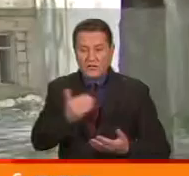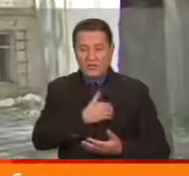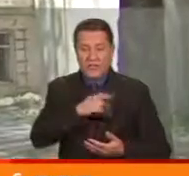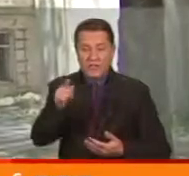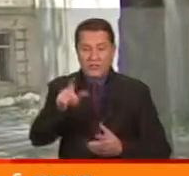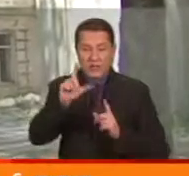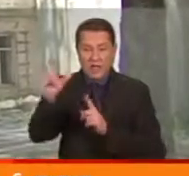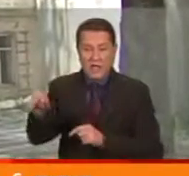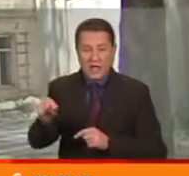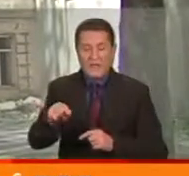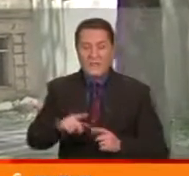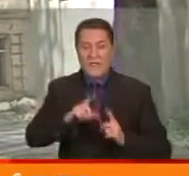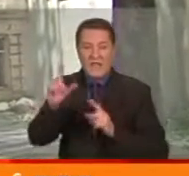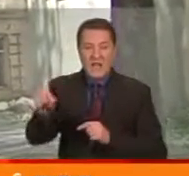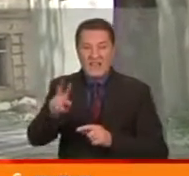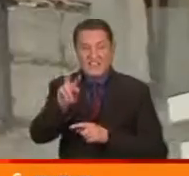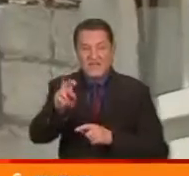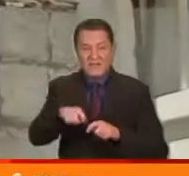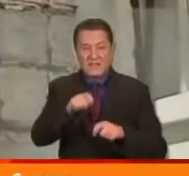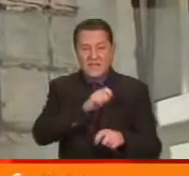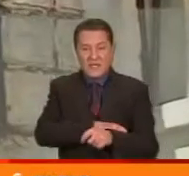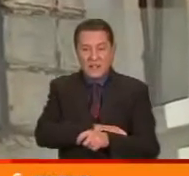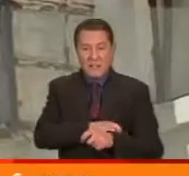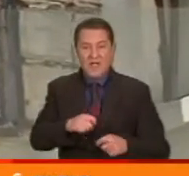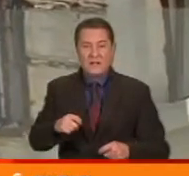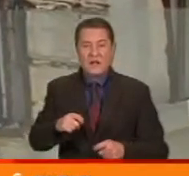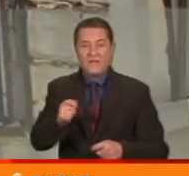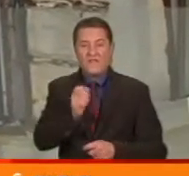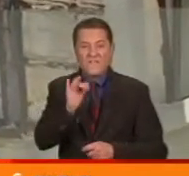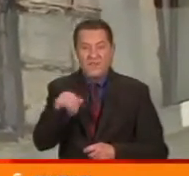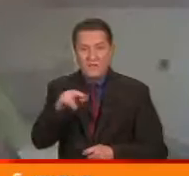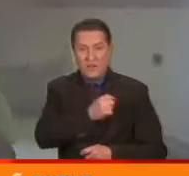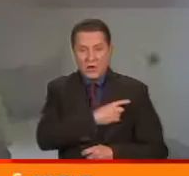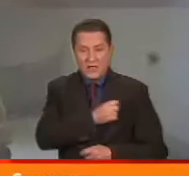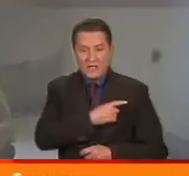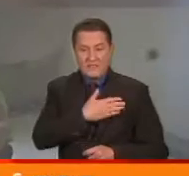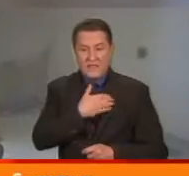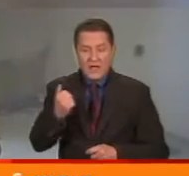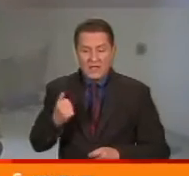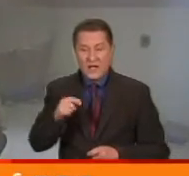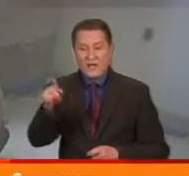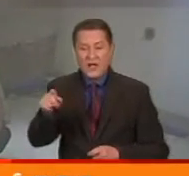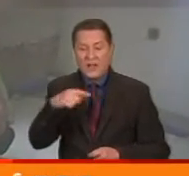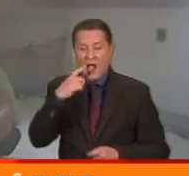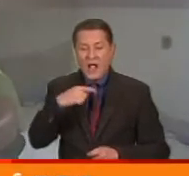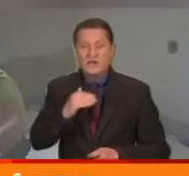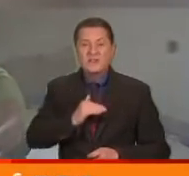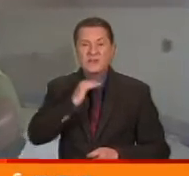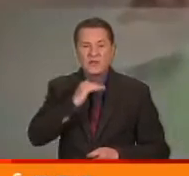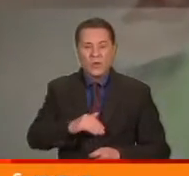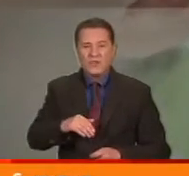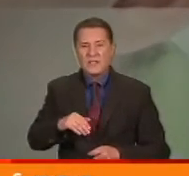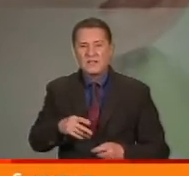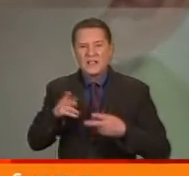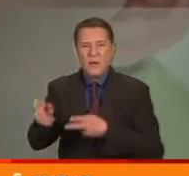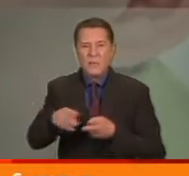їхати. Їхати за 200 кілометрів від Одеси до селища Борщі переселенці й справді не планують. Ганна каже, вже задосить напоневірялася за